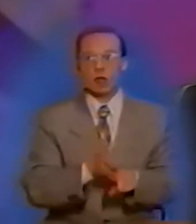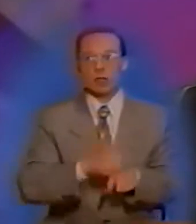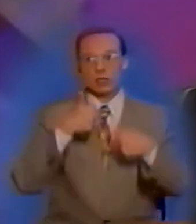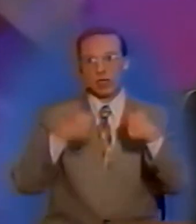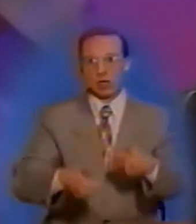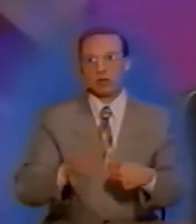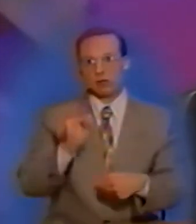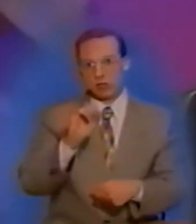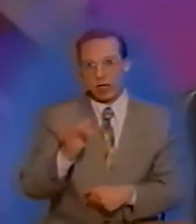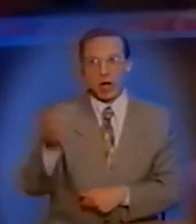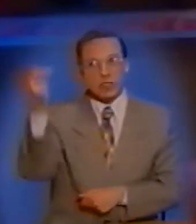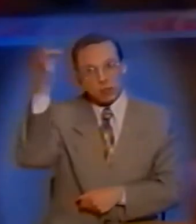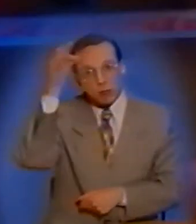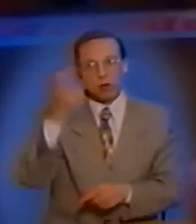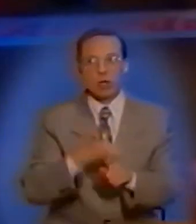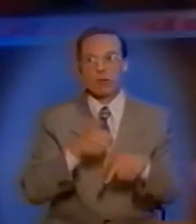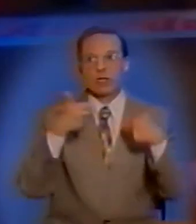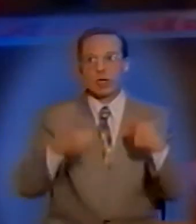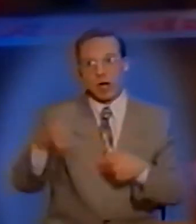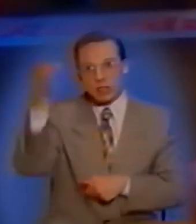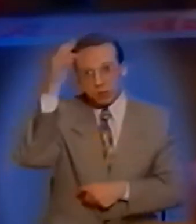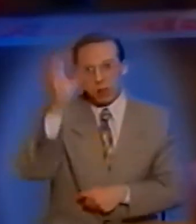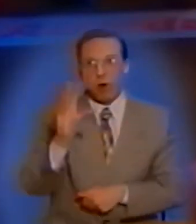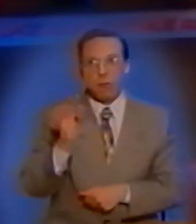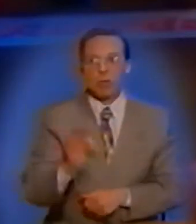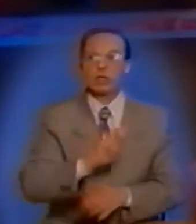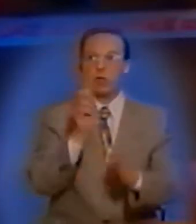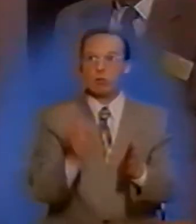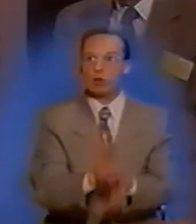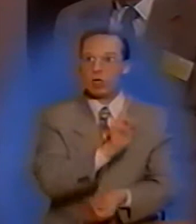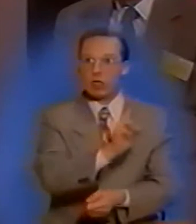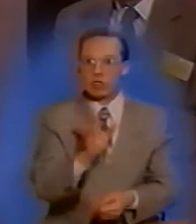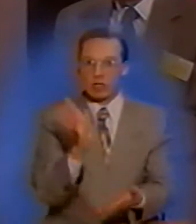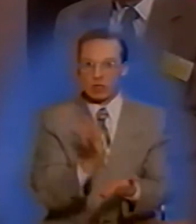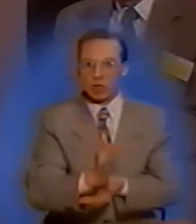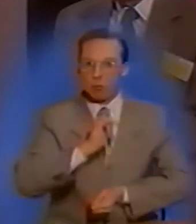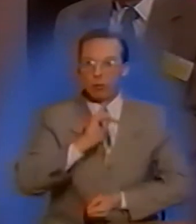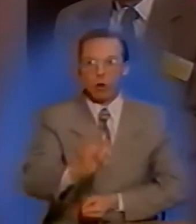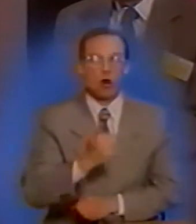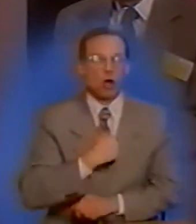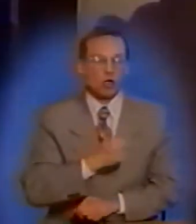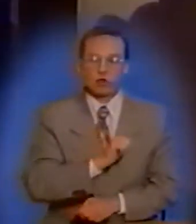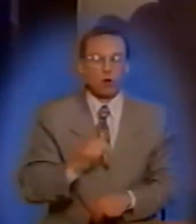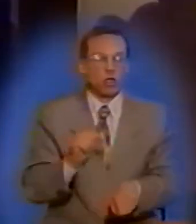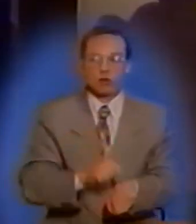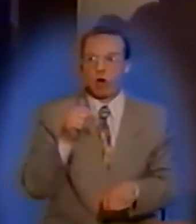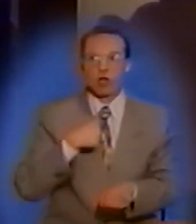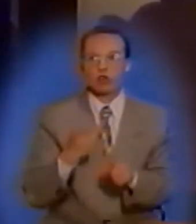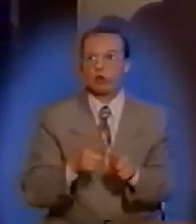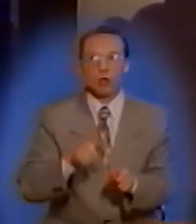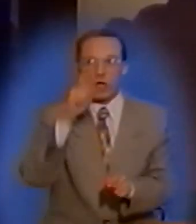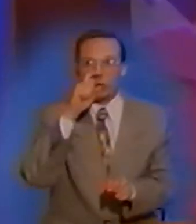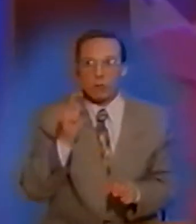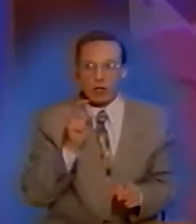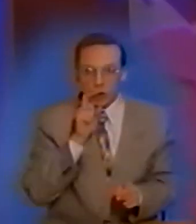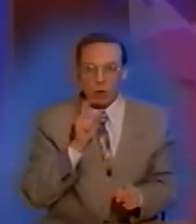tai. Labai gerai atsimenu. Bet, kad būtent, kad kažkas yra blogo, aš to nesuvokiau, aš to nesupratau. Ar aš